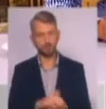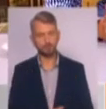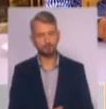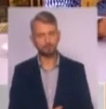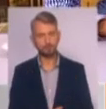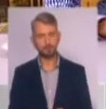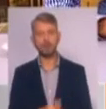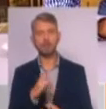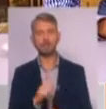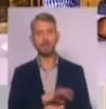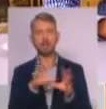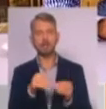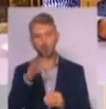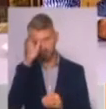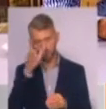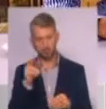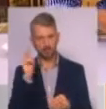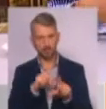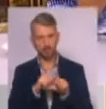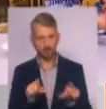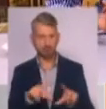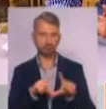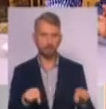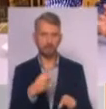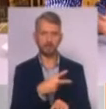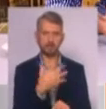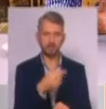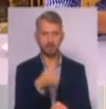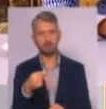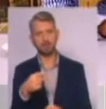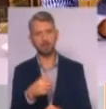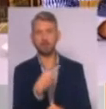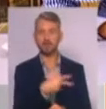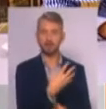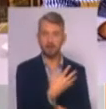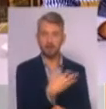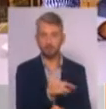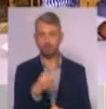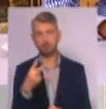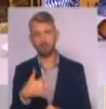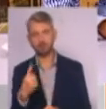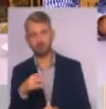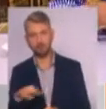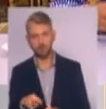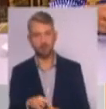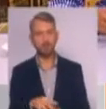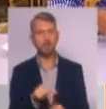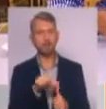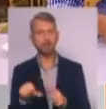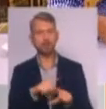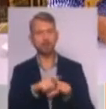На загальноосвітні навчальні заклади 25-51. Угу. На позашкільні заклади